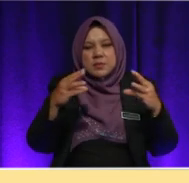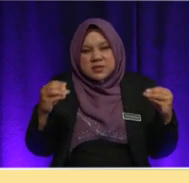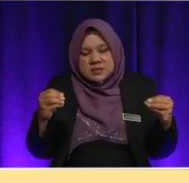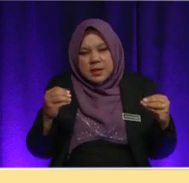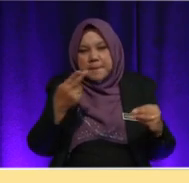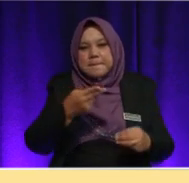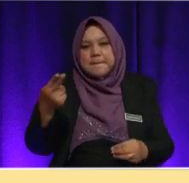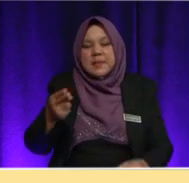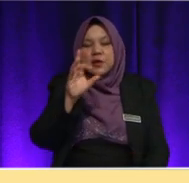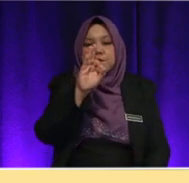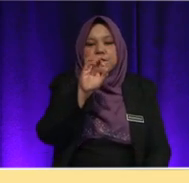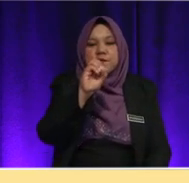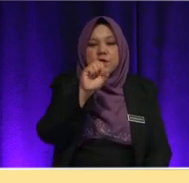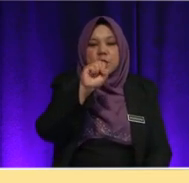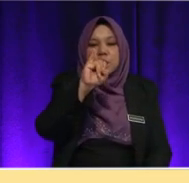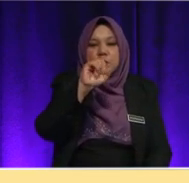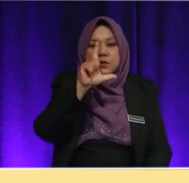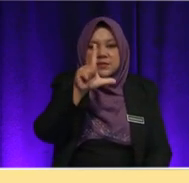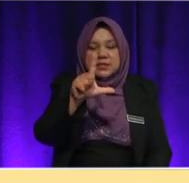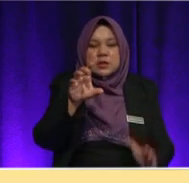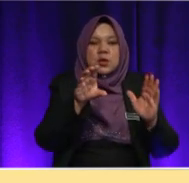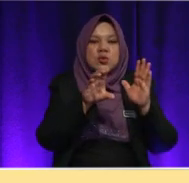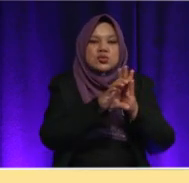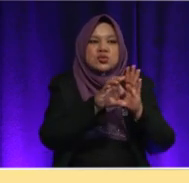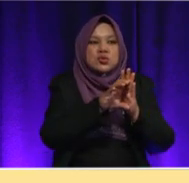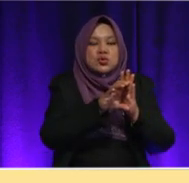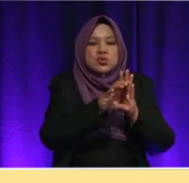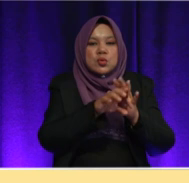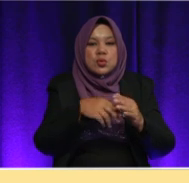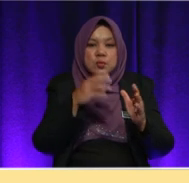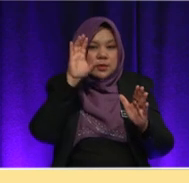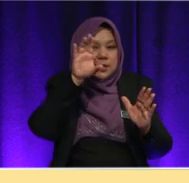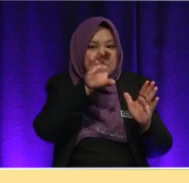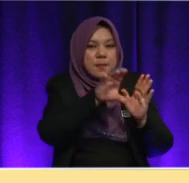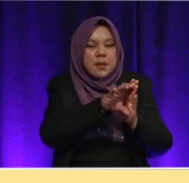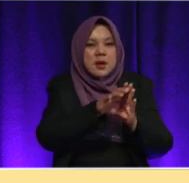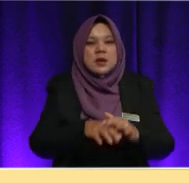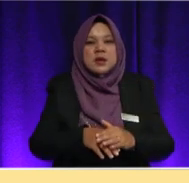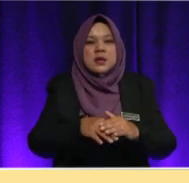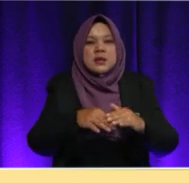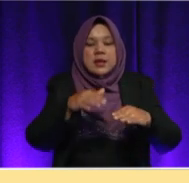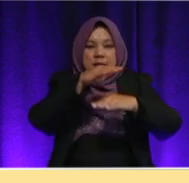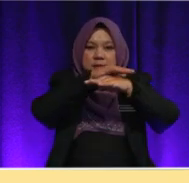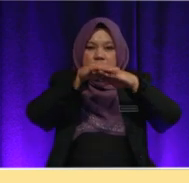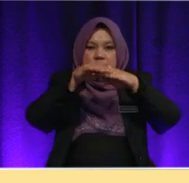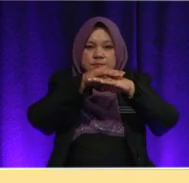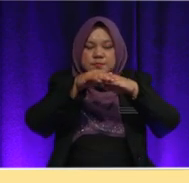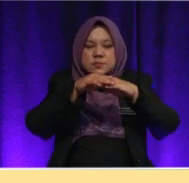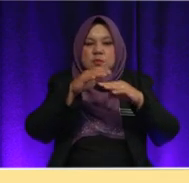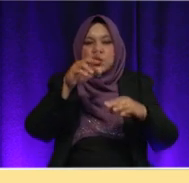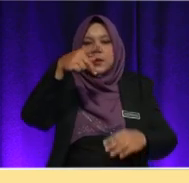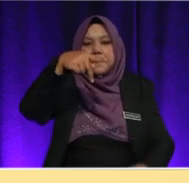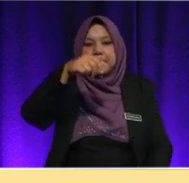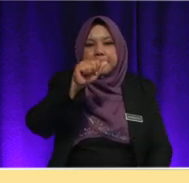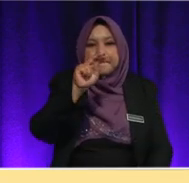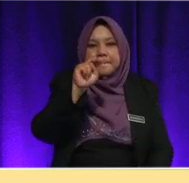berkurangi contohlah kendaraannya menggunakan tenaga surya Prototype menggunakan penel Surya Kita tunjuk